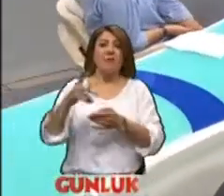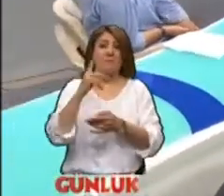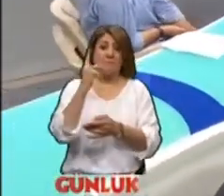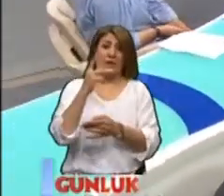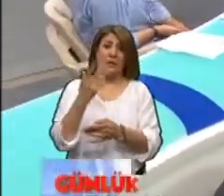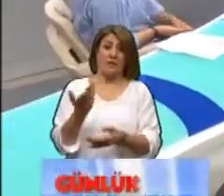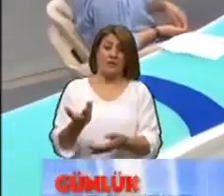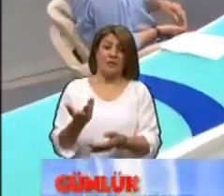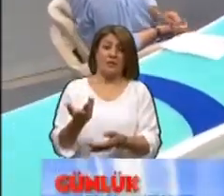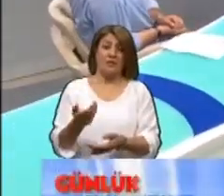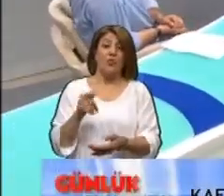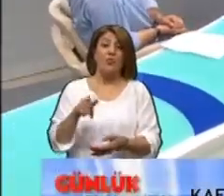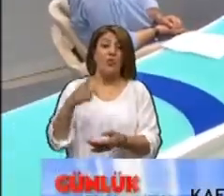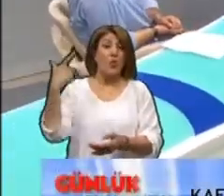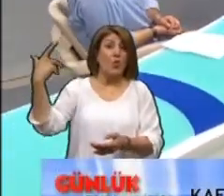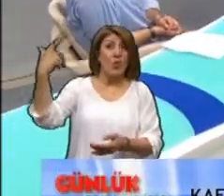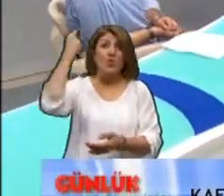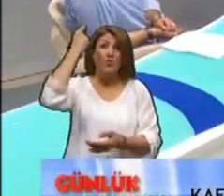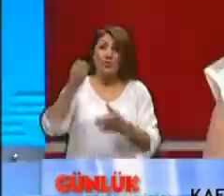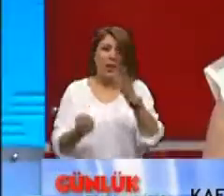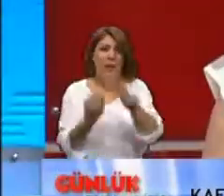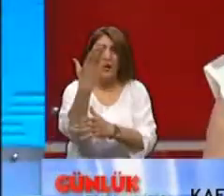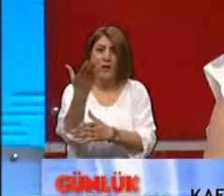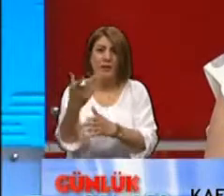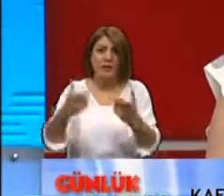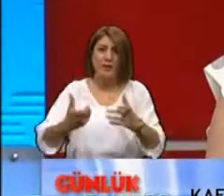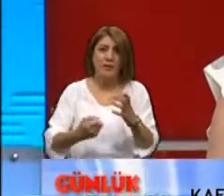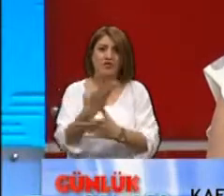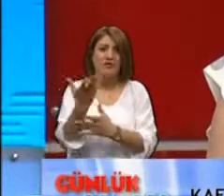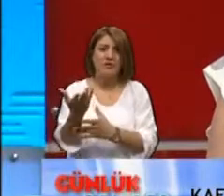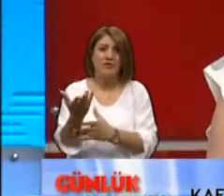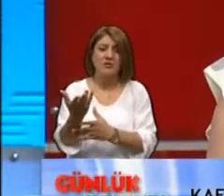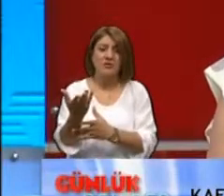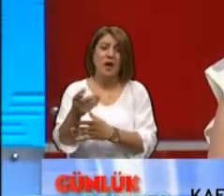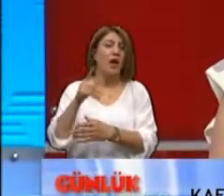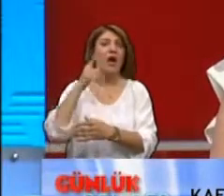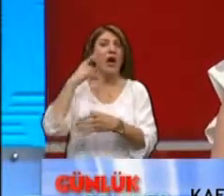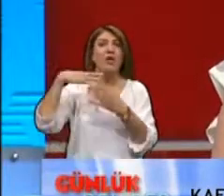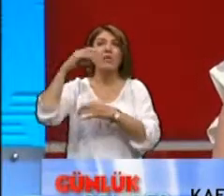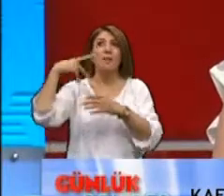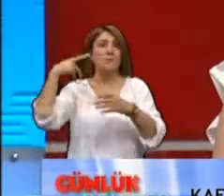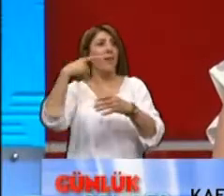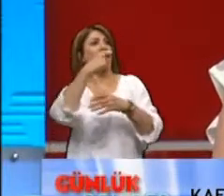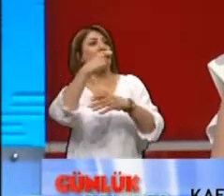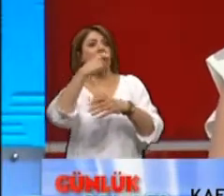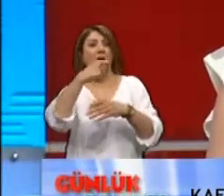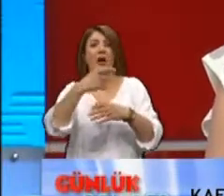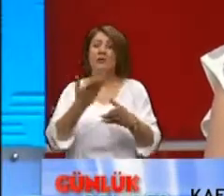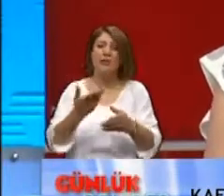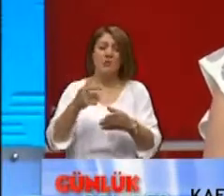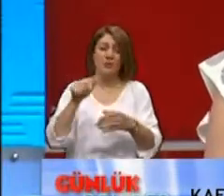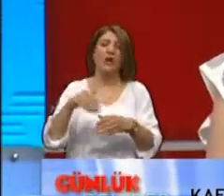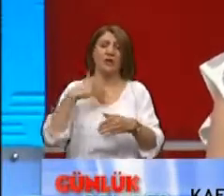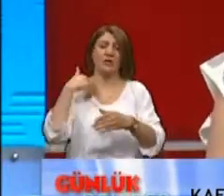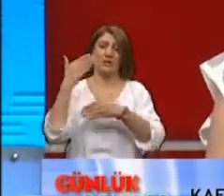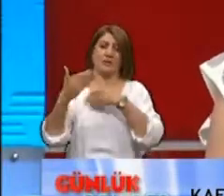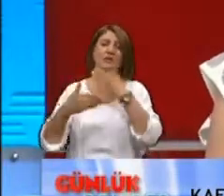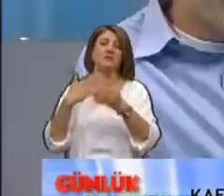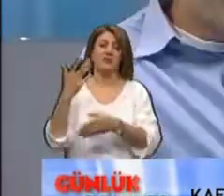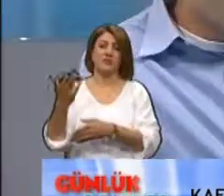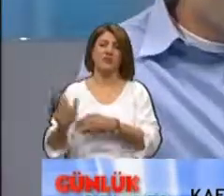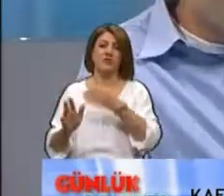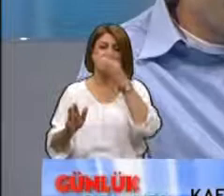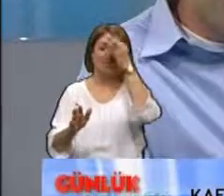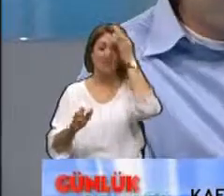kere o kurşun neyin nesi? Evet. O adamcağıza nasıl isabet... Oraya gelecek miyiz? Oraya geleceğiz. Önce bak beni takdir